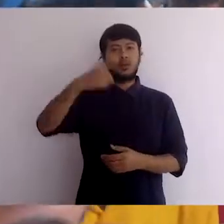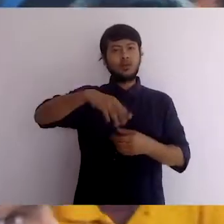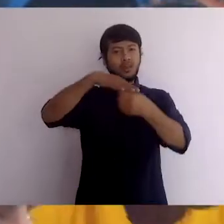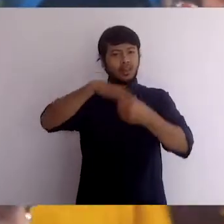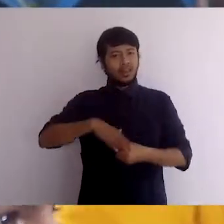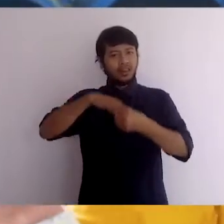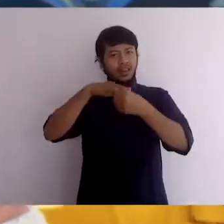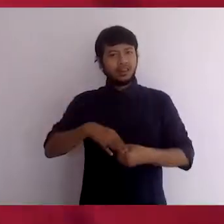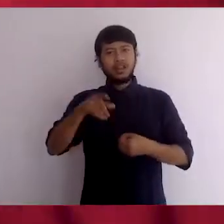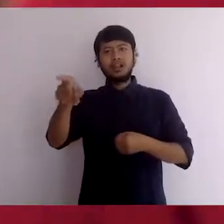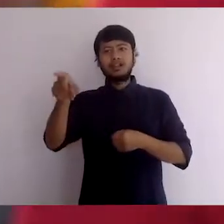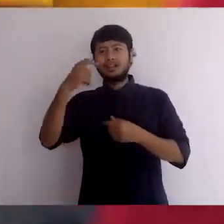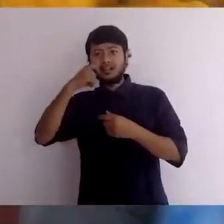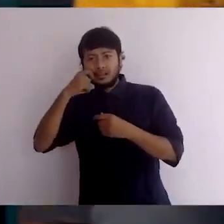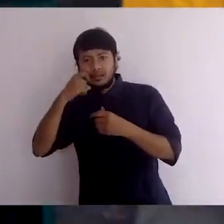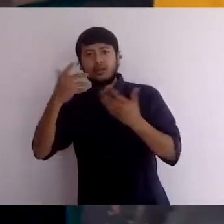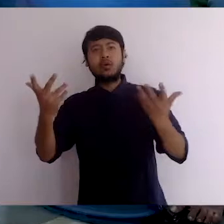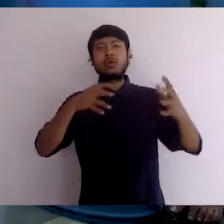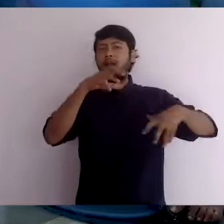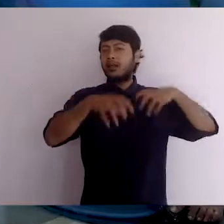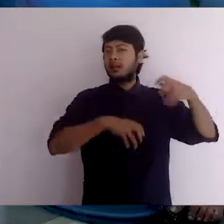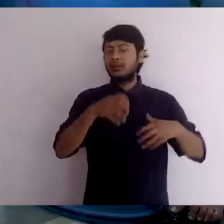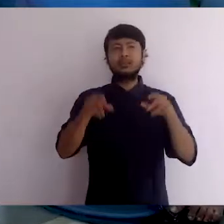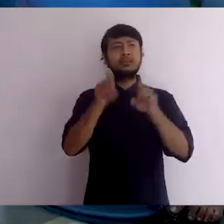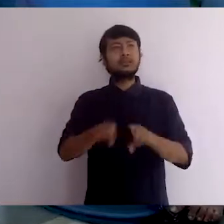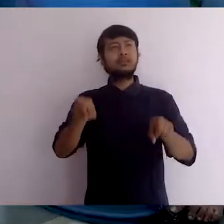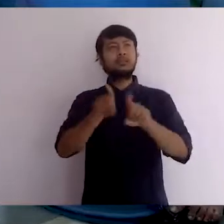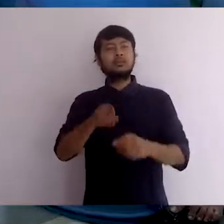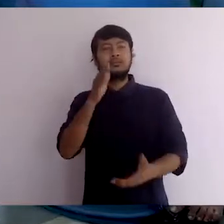सब नीचा दिखाते ये इंसान है कि जानवर।